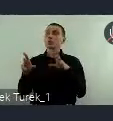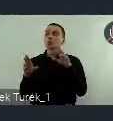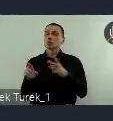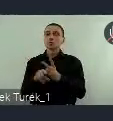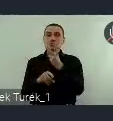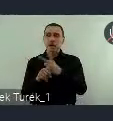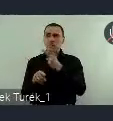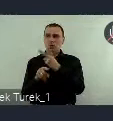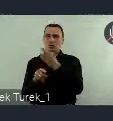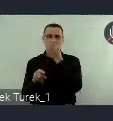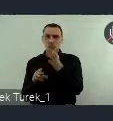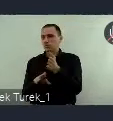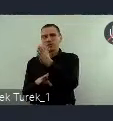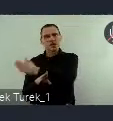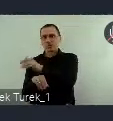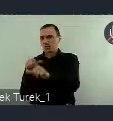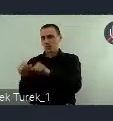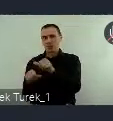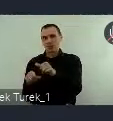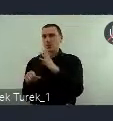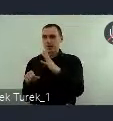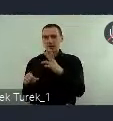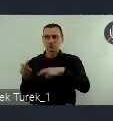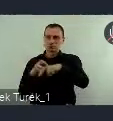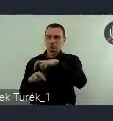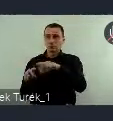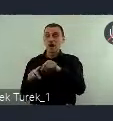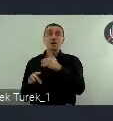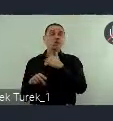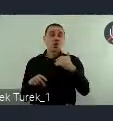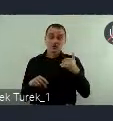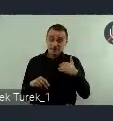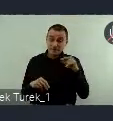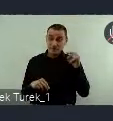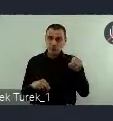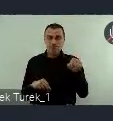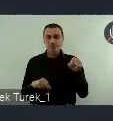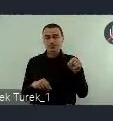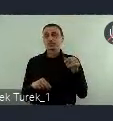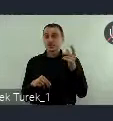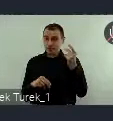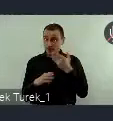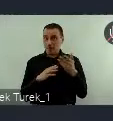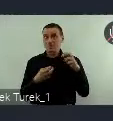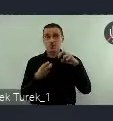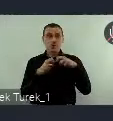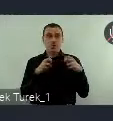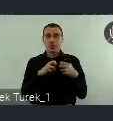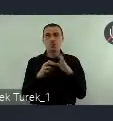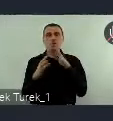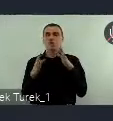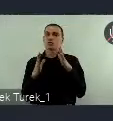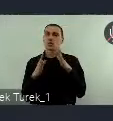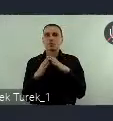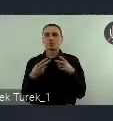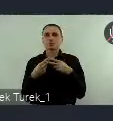poradzili wcześniej i ci ludzie mogą wychodzić w Polsce nadal powszechnym problemem jest to że ludzie są więźniami tak zwanymi